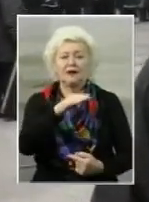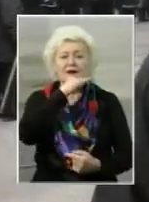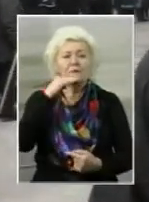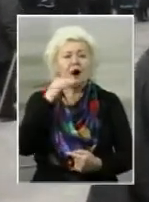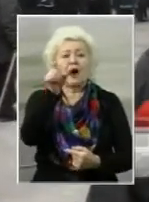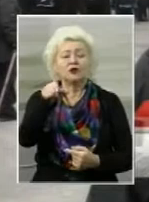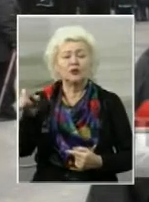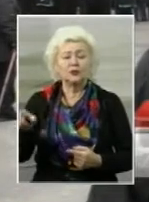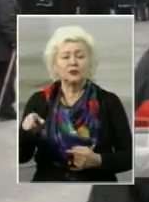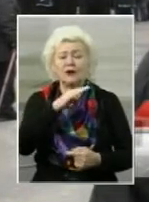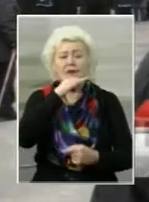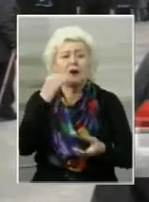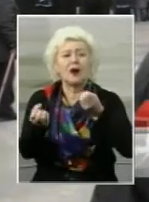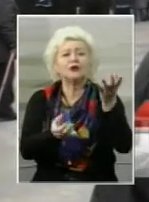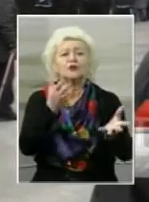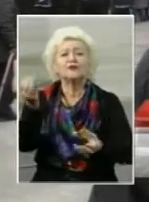людей, багато квітів.